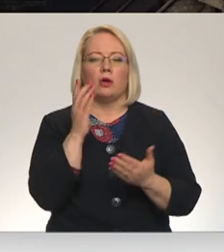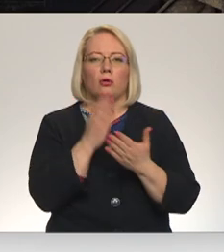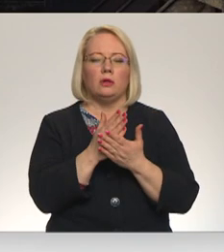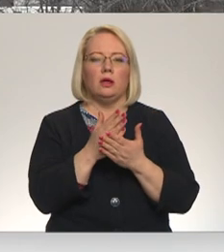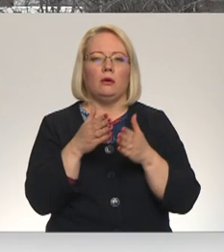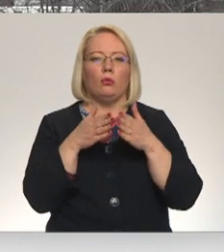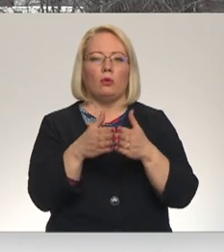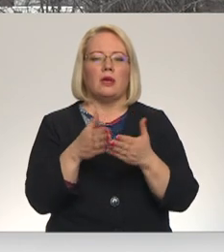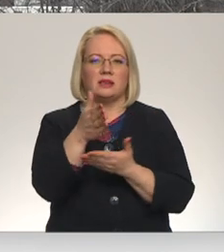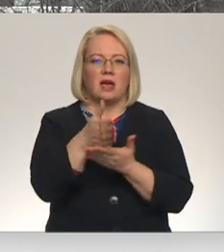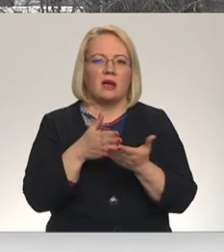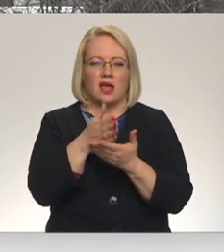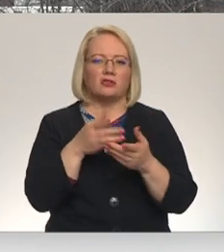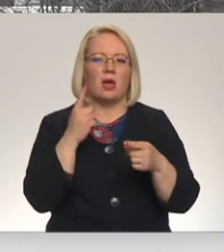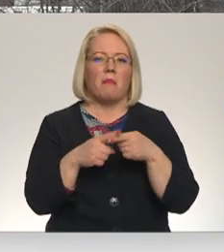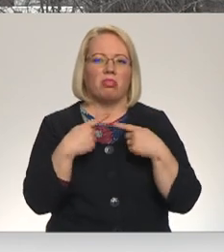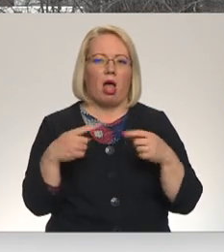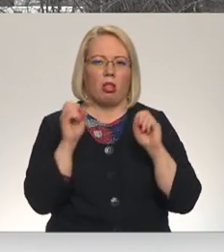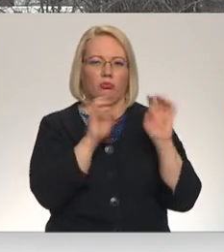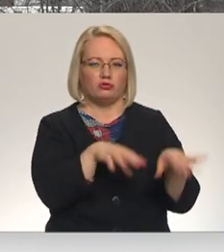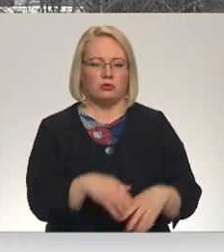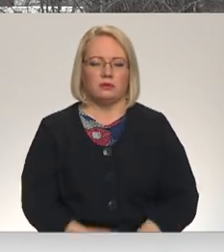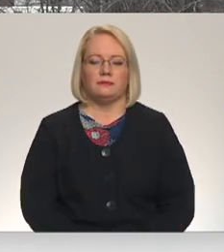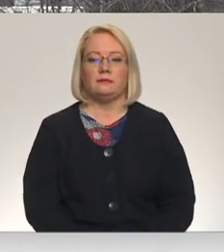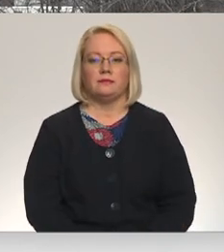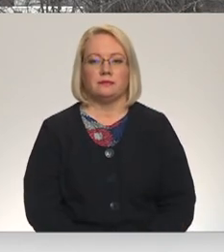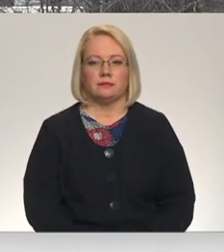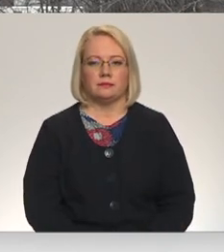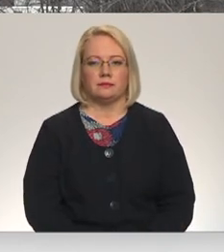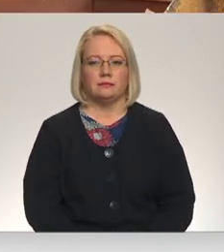sagriešana metālu lūžņos. Sanita Liepiņa, Ģits Grenevičs, TV9 Pakalni.